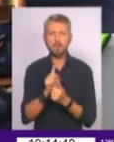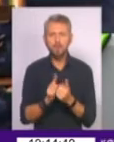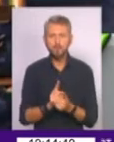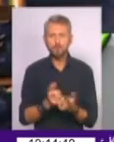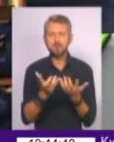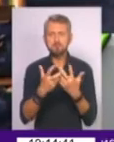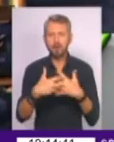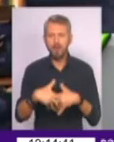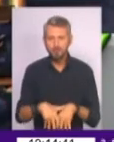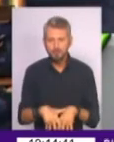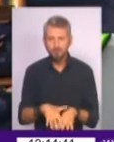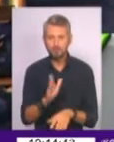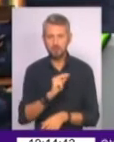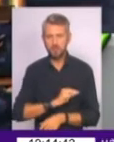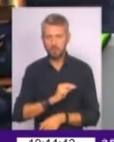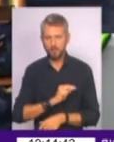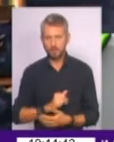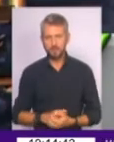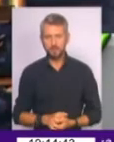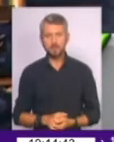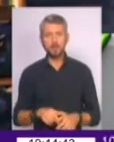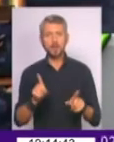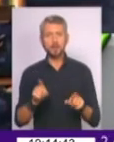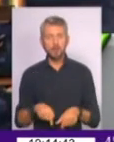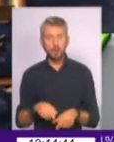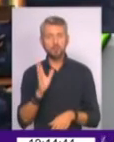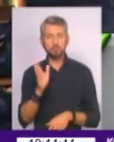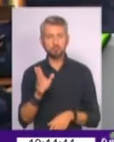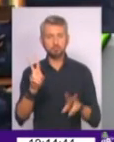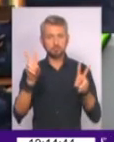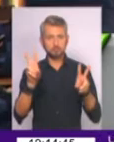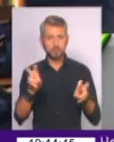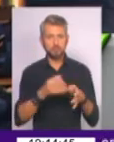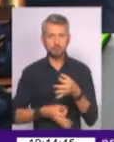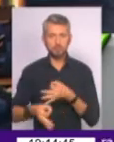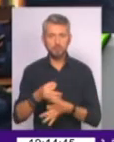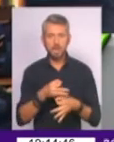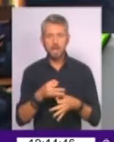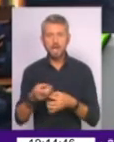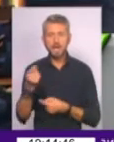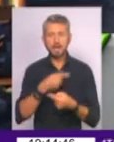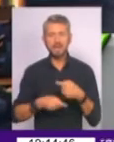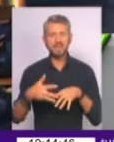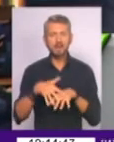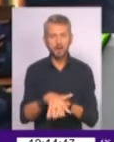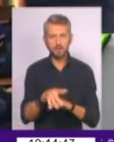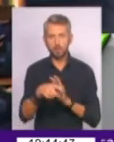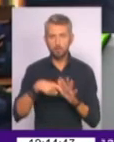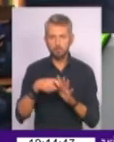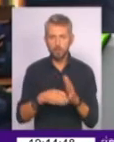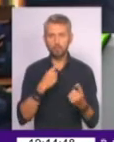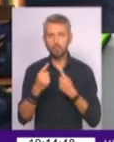механізм запускати і як він буде рухатися. Також не минаємо своєю увагою і питання реінтеграції Донбасу, зокрема, поговоримо